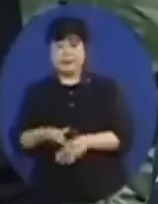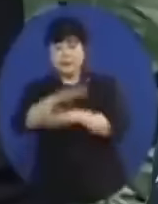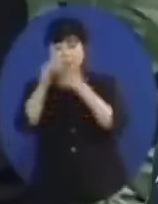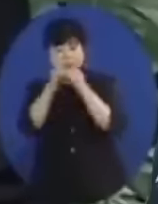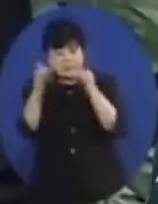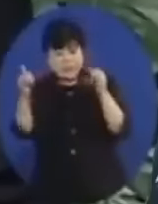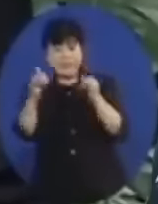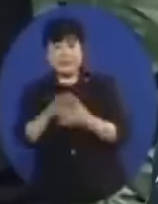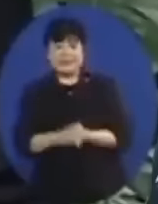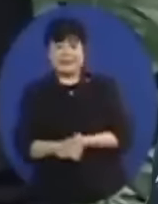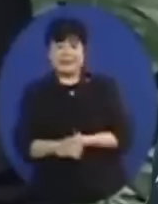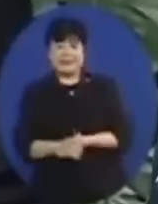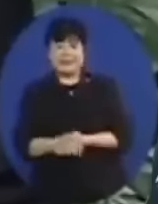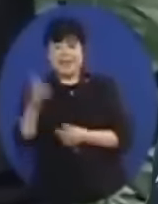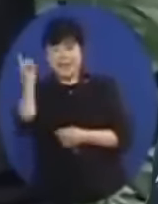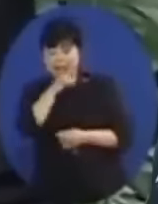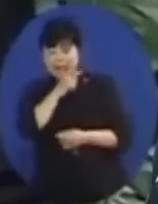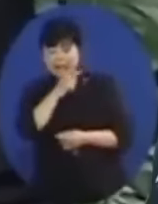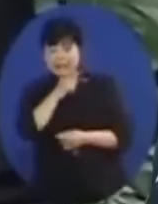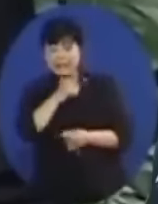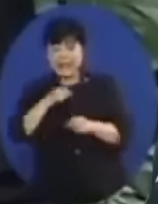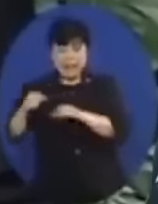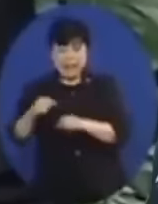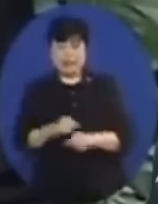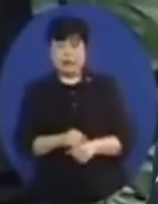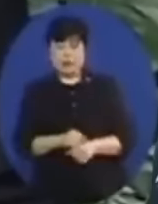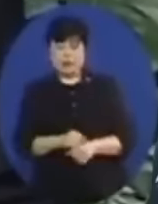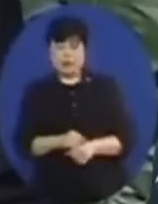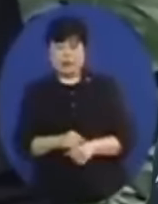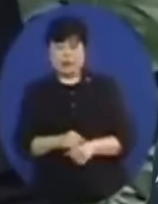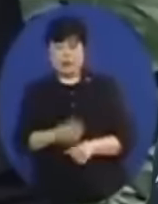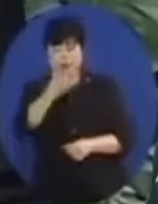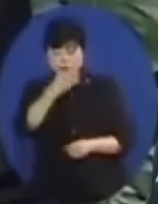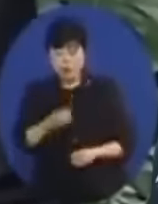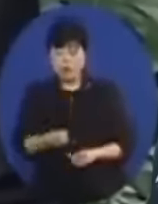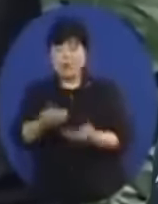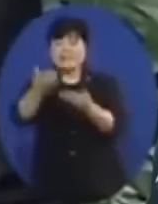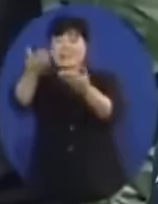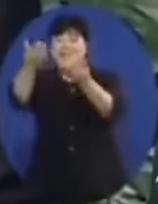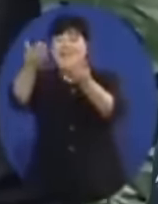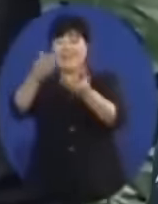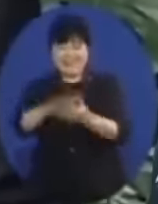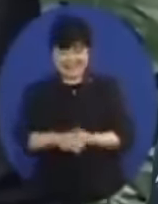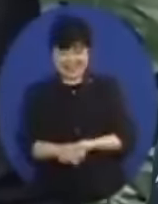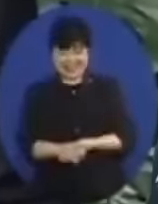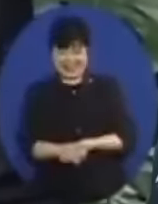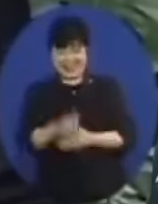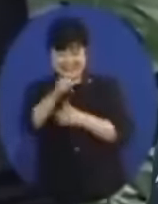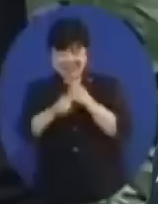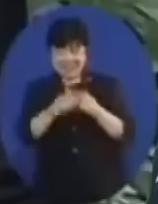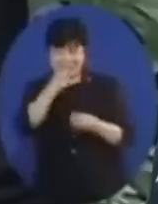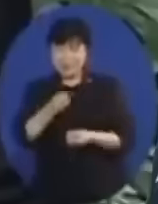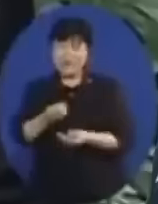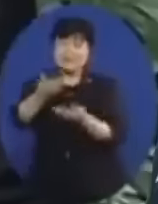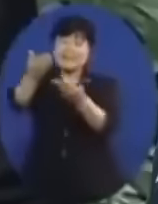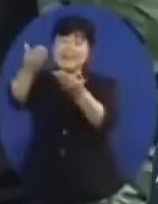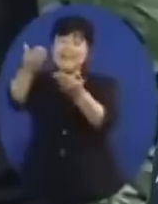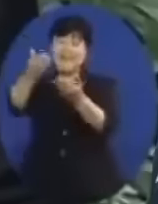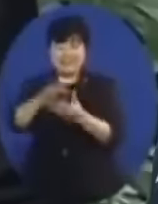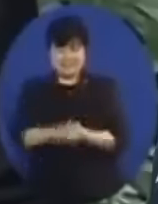사람이 악을 행해하더라도 우리는 복을 받으세요. 하나님께 복을